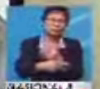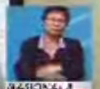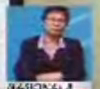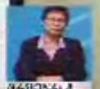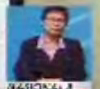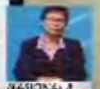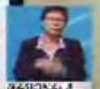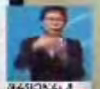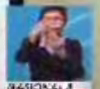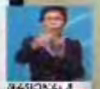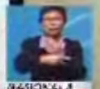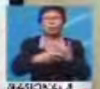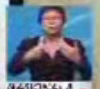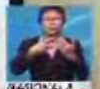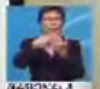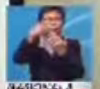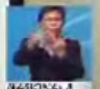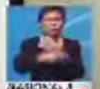mengandungi dua